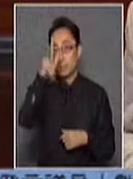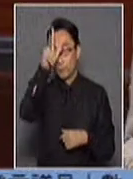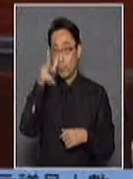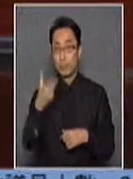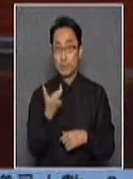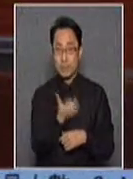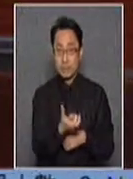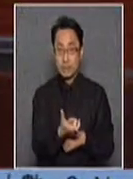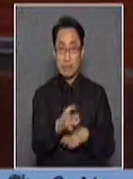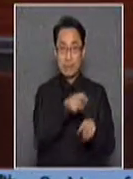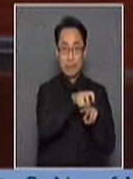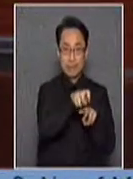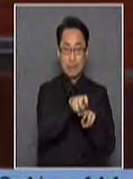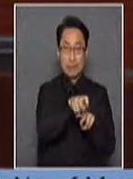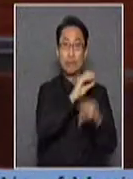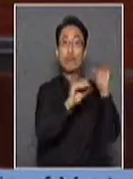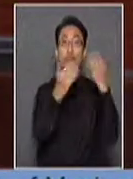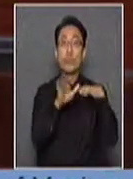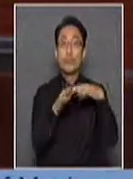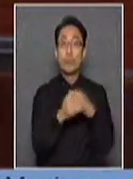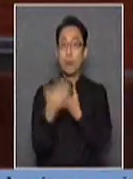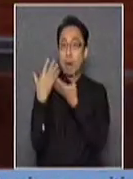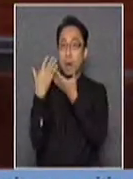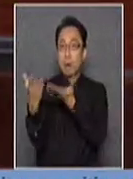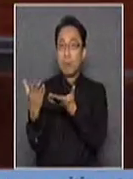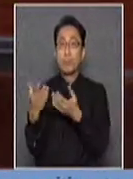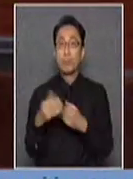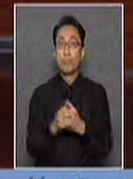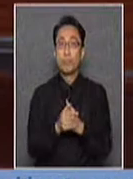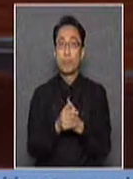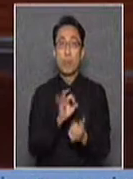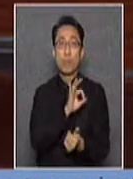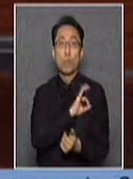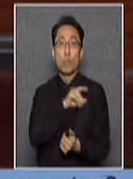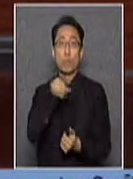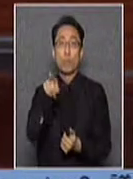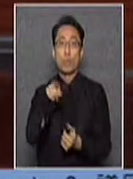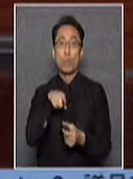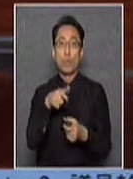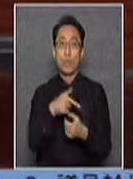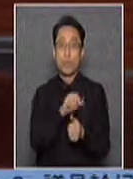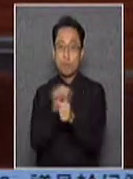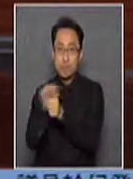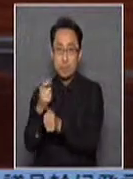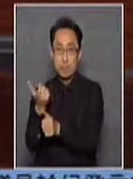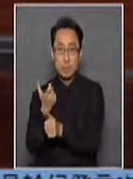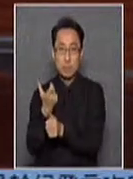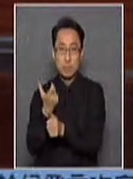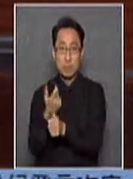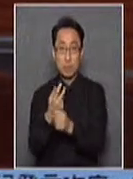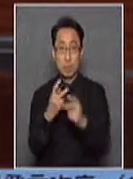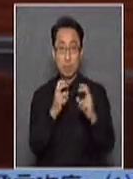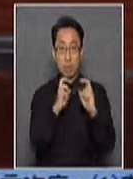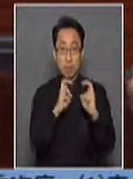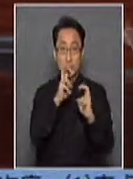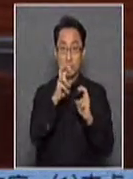路，然後交俾呢個嘅揾錢機構去掠水。地鐵一毫子都唔使俾政府嘅